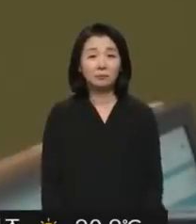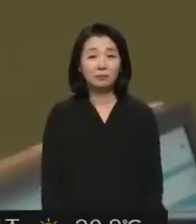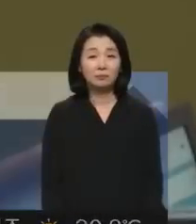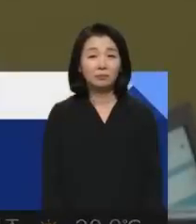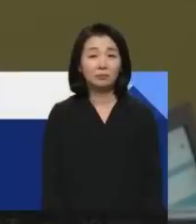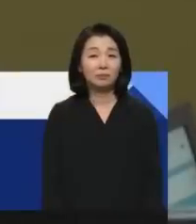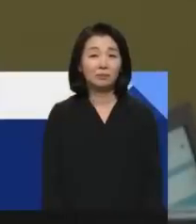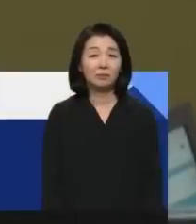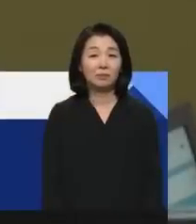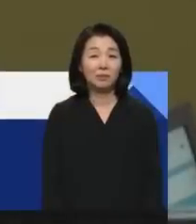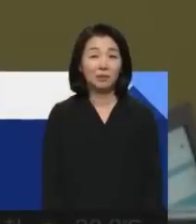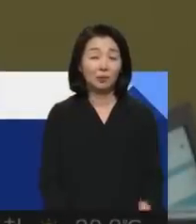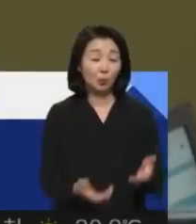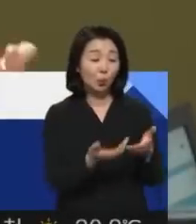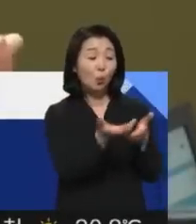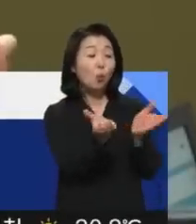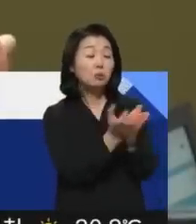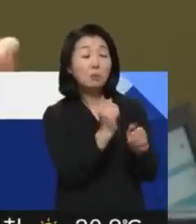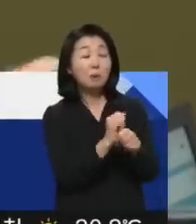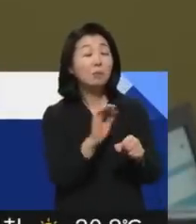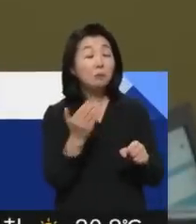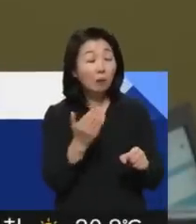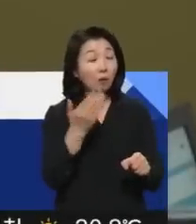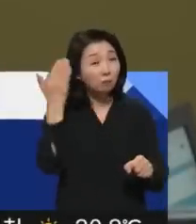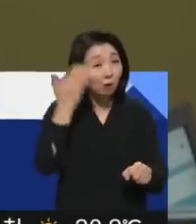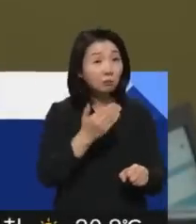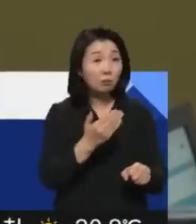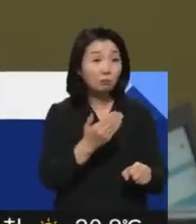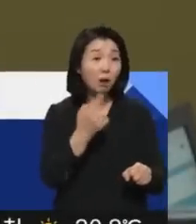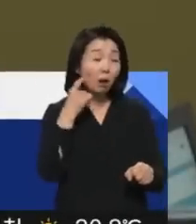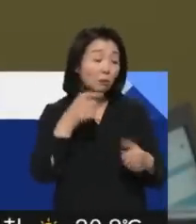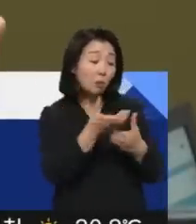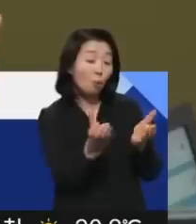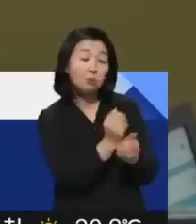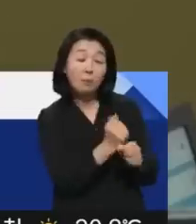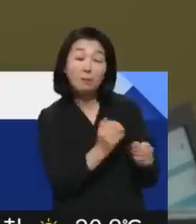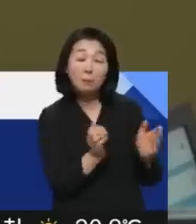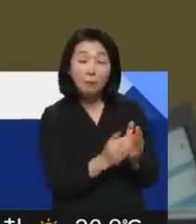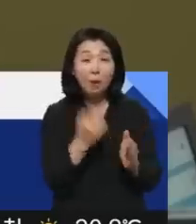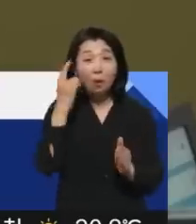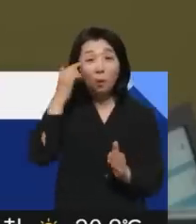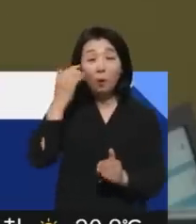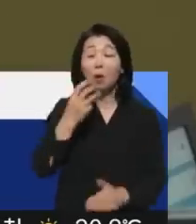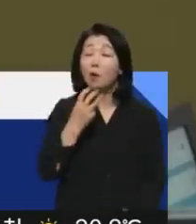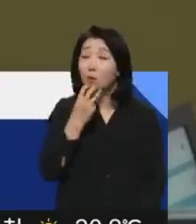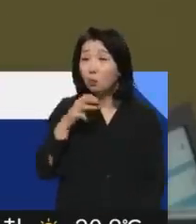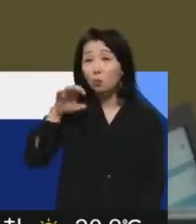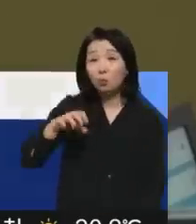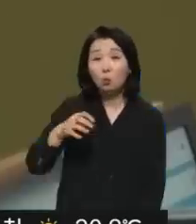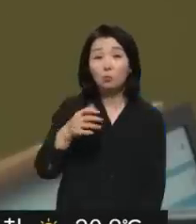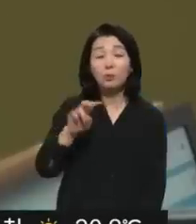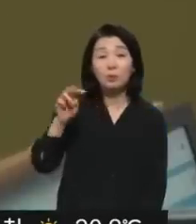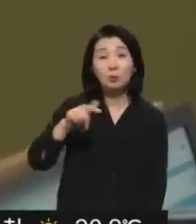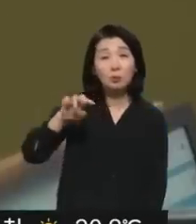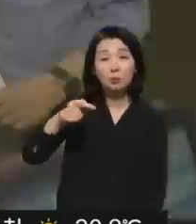호수를 만드는 호수주 만들면 되죠. 깨끗하다는데요. 그러면 인공호수 만들면 되죠. 석촌호수 한 두 개 만들면 돼.